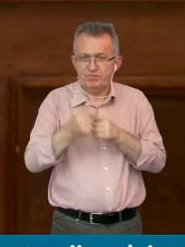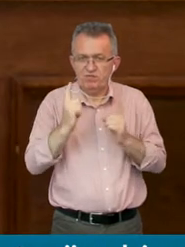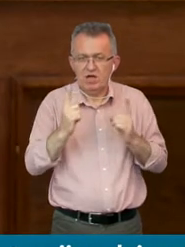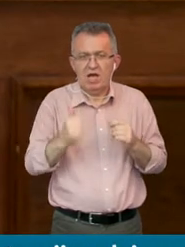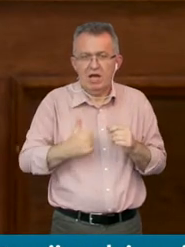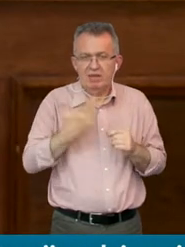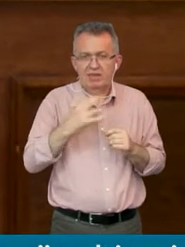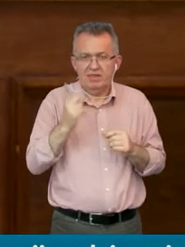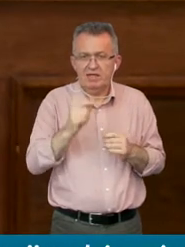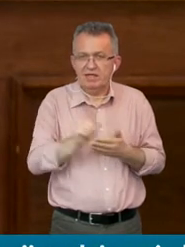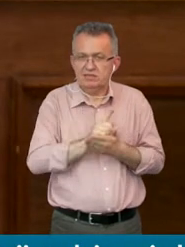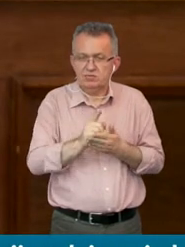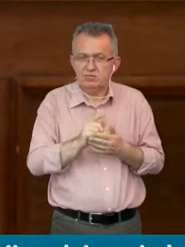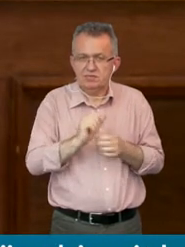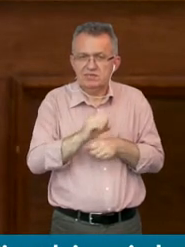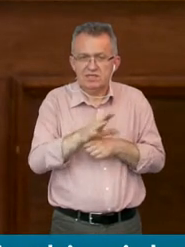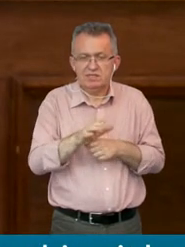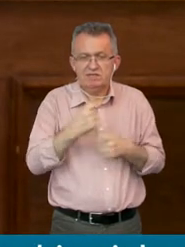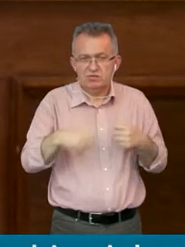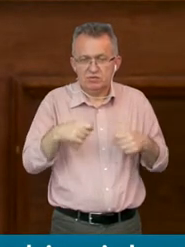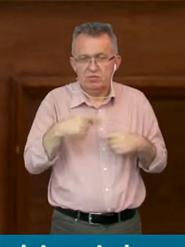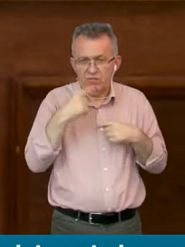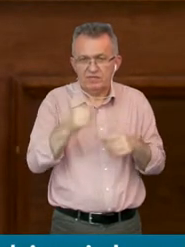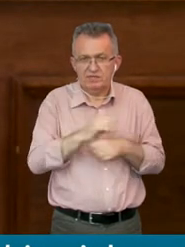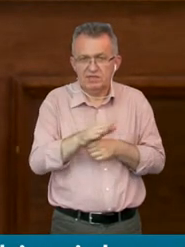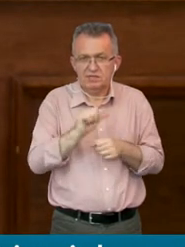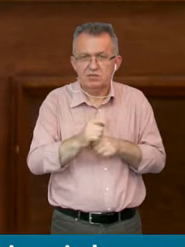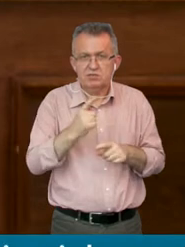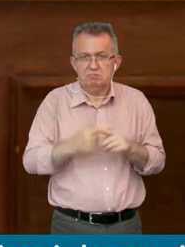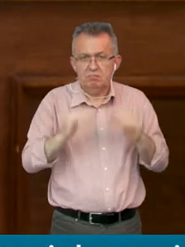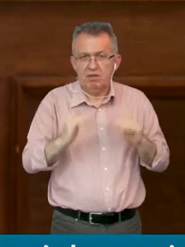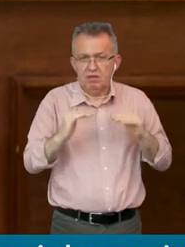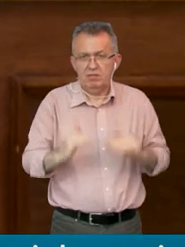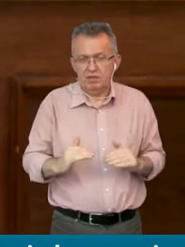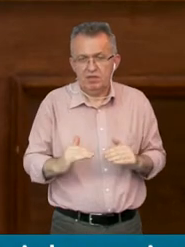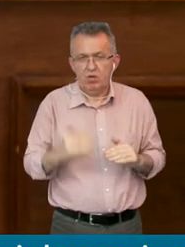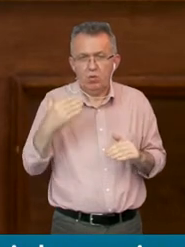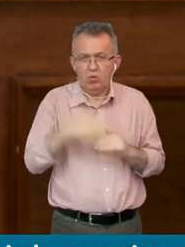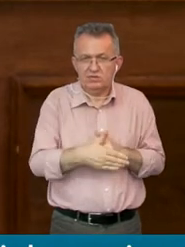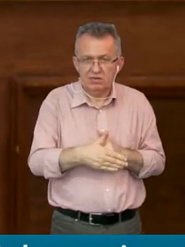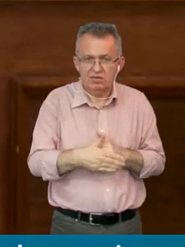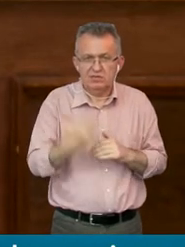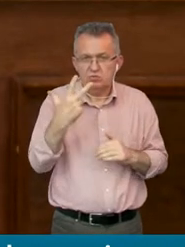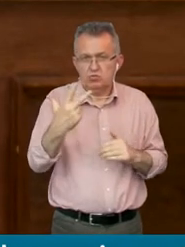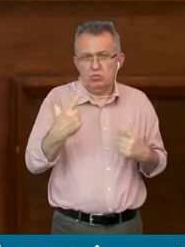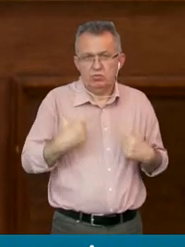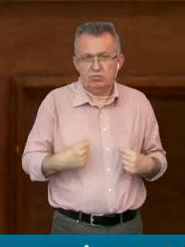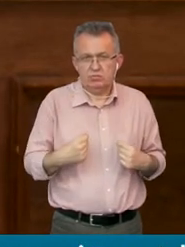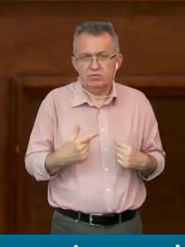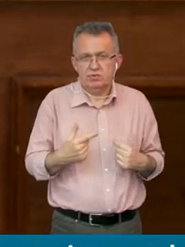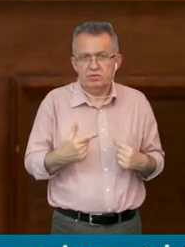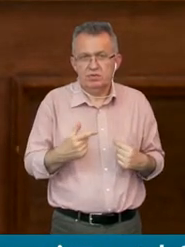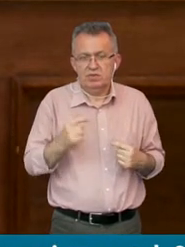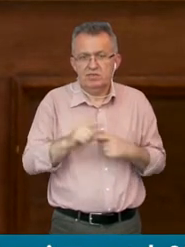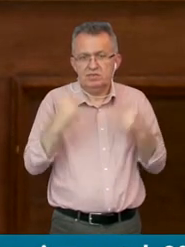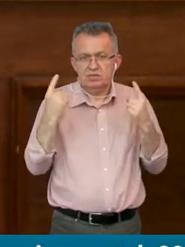nie ryzykować zakażeń, choć tych w Szczecinie chcę powiedzieć, że jest coraz mniej. Ostatnie dane wskazują o 3 przypadkach, więc myślę, że